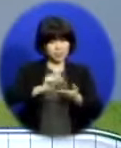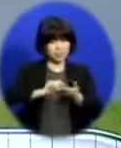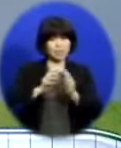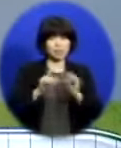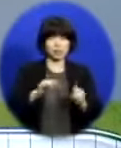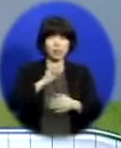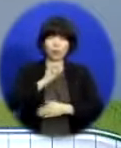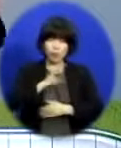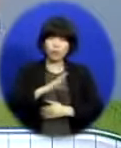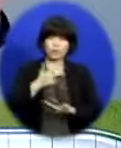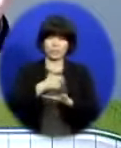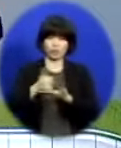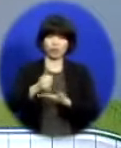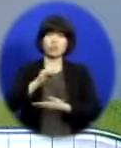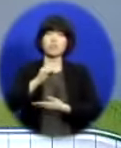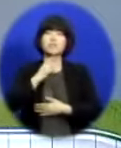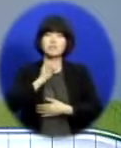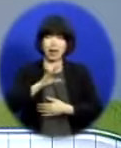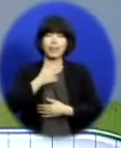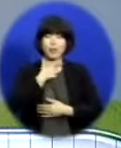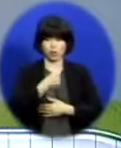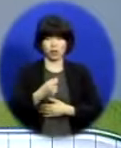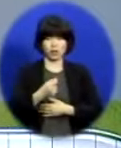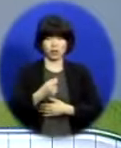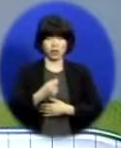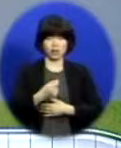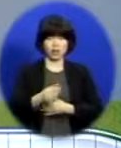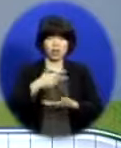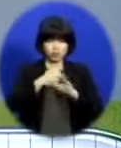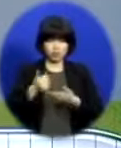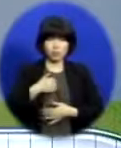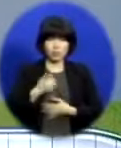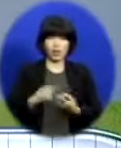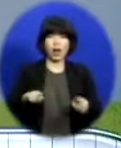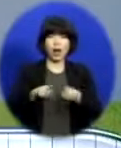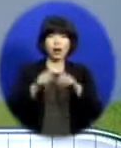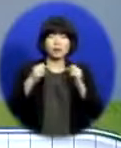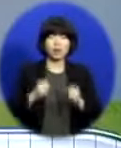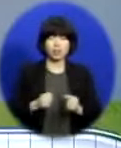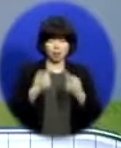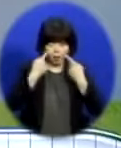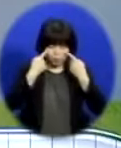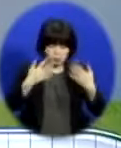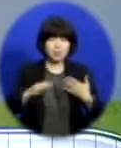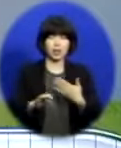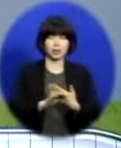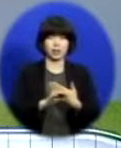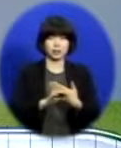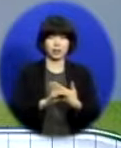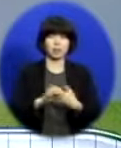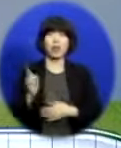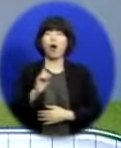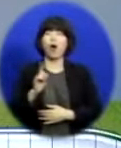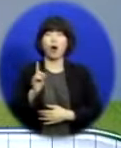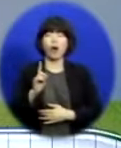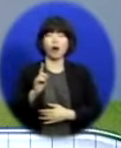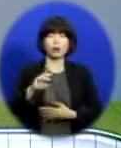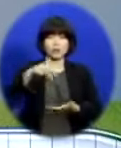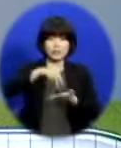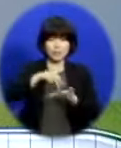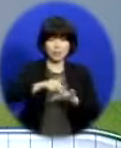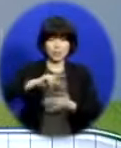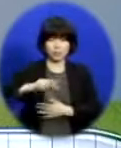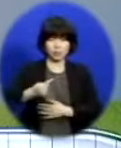오직 주님을 원합니다 주님을 주님이 나와 함께 계시는게 분명하다면 어떤 처지에서도